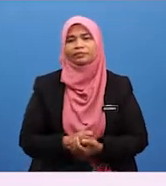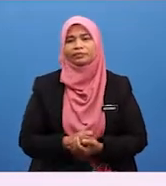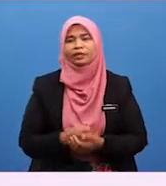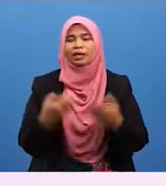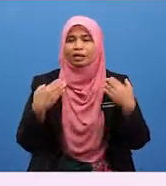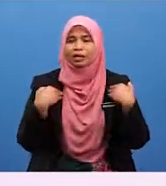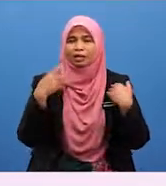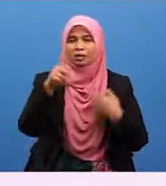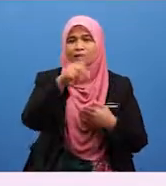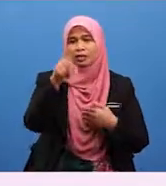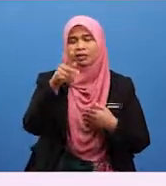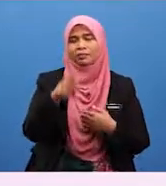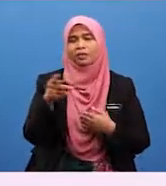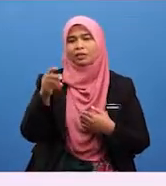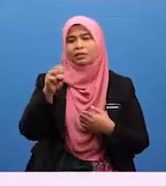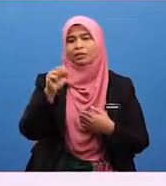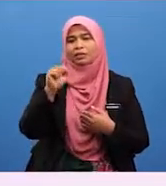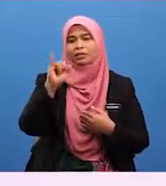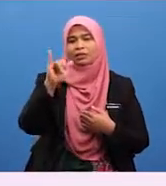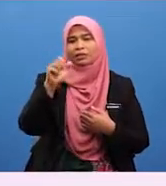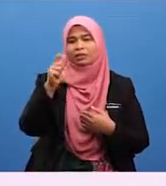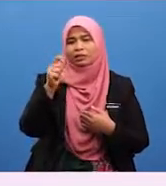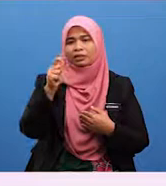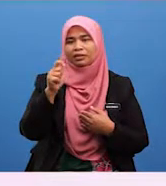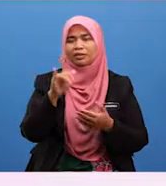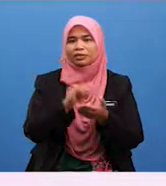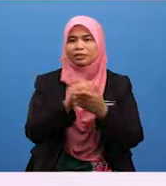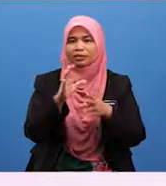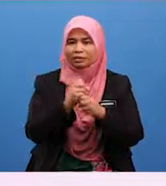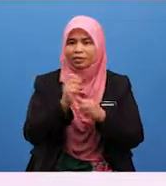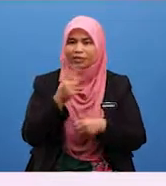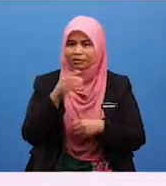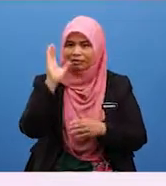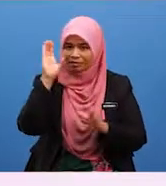adakah perkara samian itu dapat kita gambarkan?